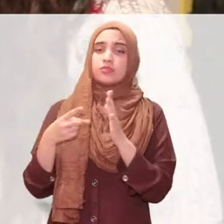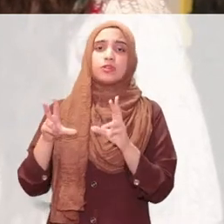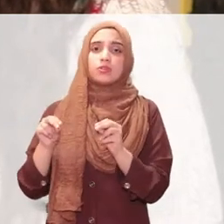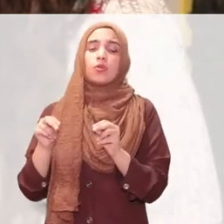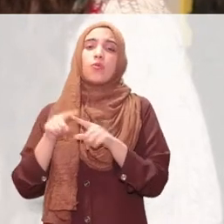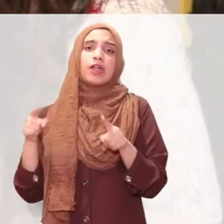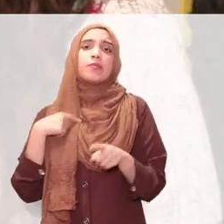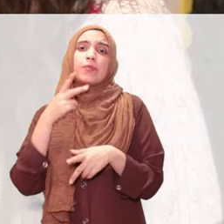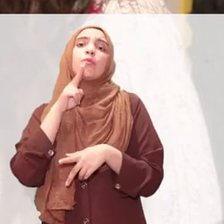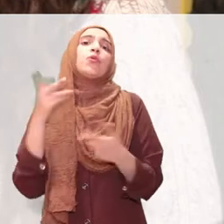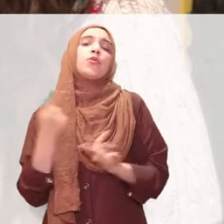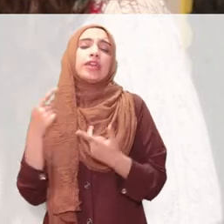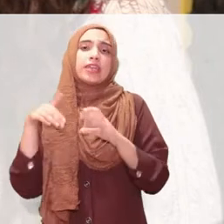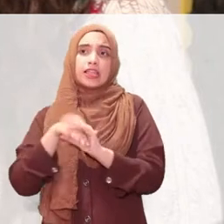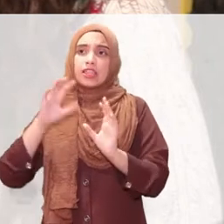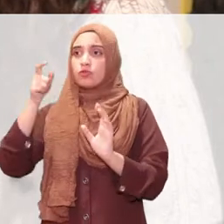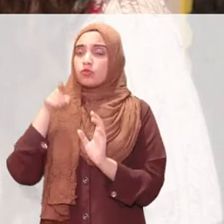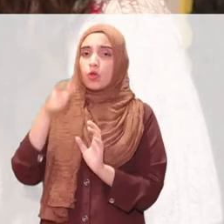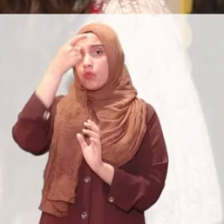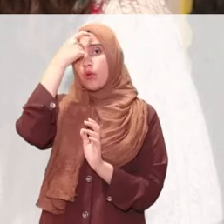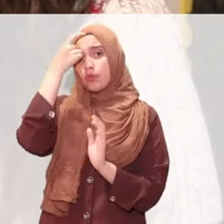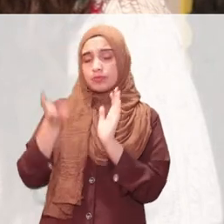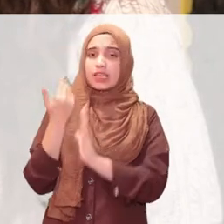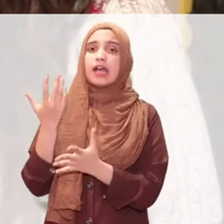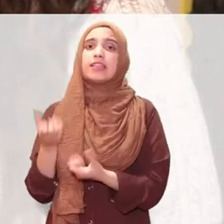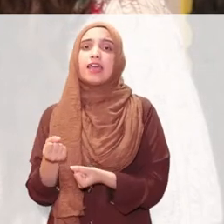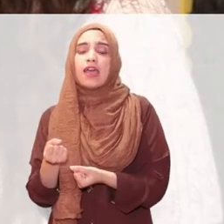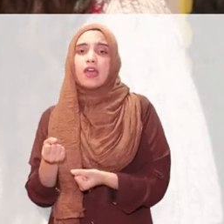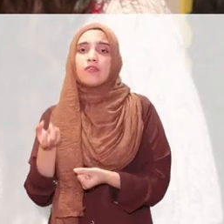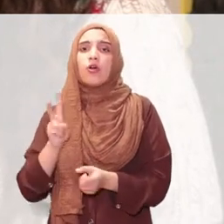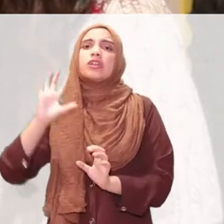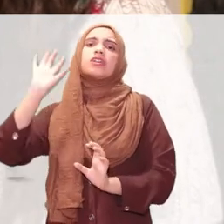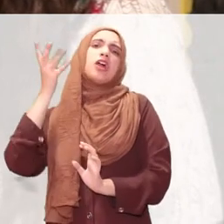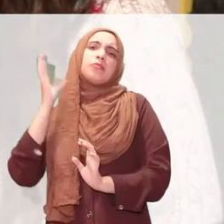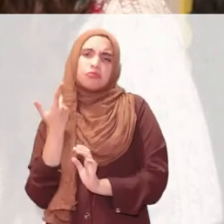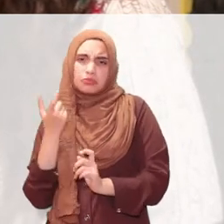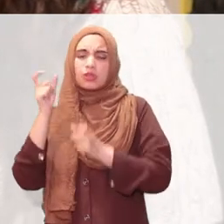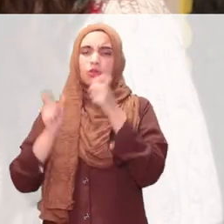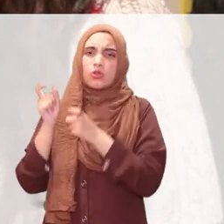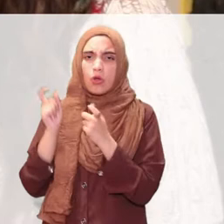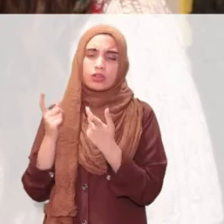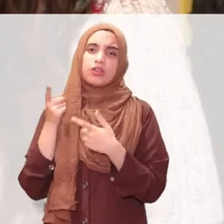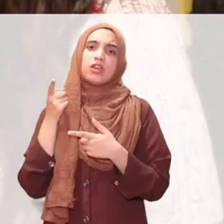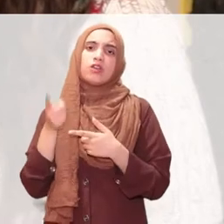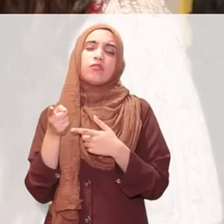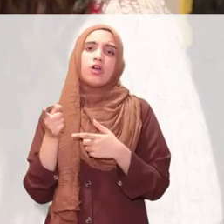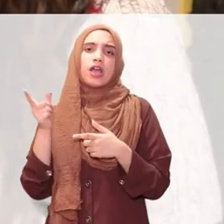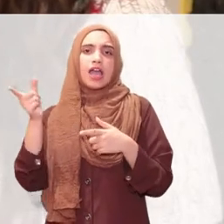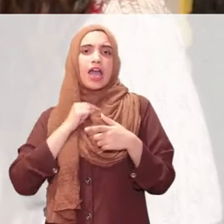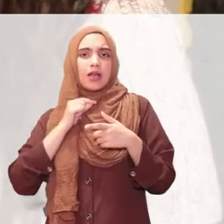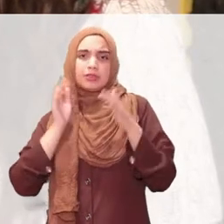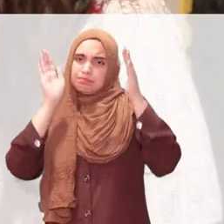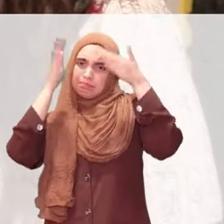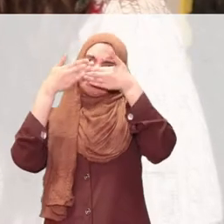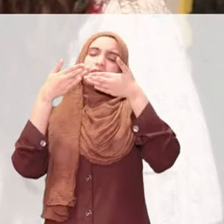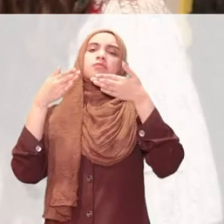पीपल इन थे साइंस पेपर डिक्लेयर्ड थेम्सेल्वेस टो एनीथिंग इससे ज्यादा बढ़